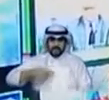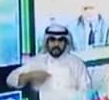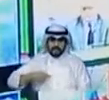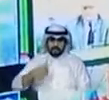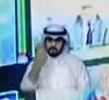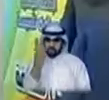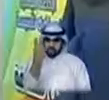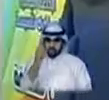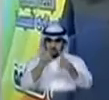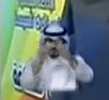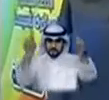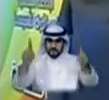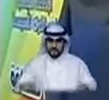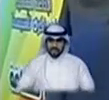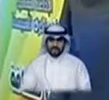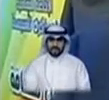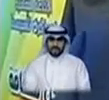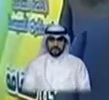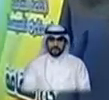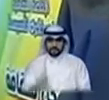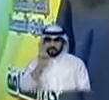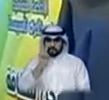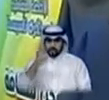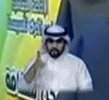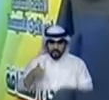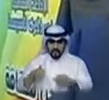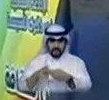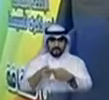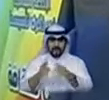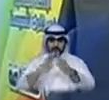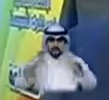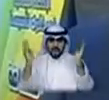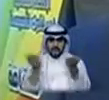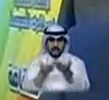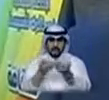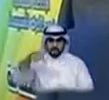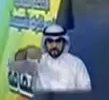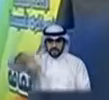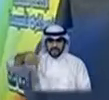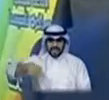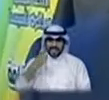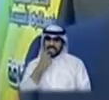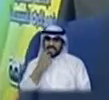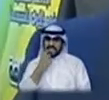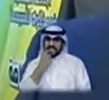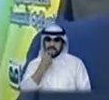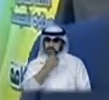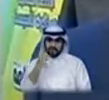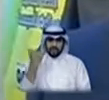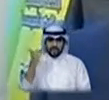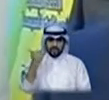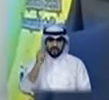شوب. المعرض بصوره عامه هذه السنة بالذات 170 عارض حسب المعلومات الموجودة عندي،